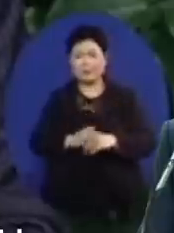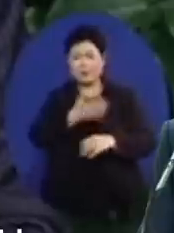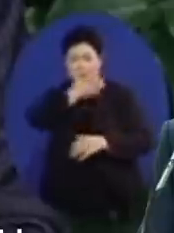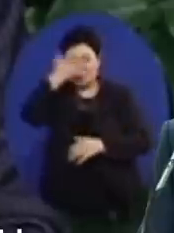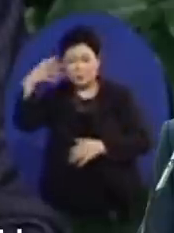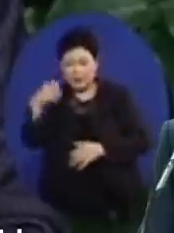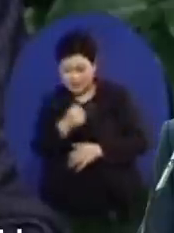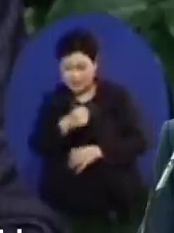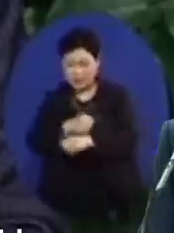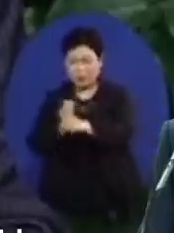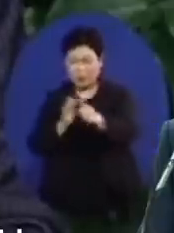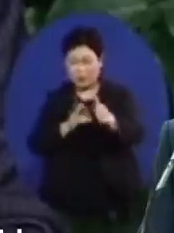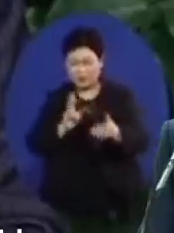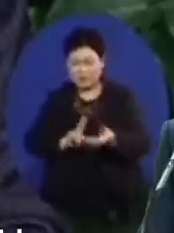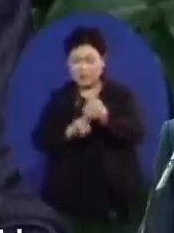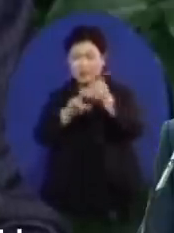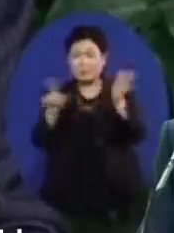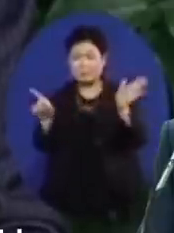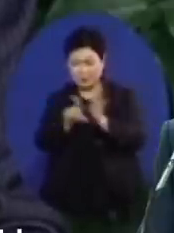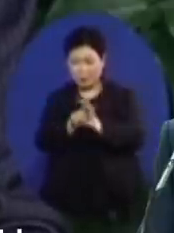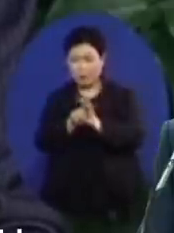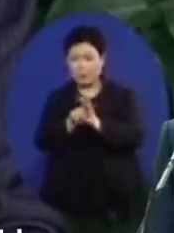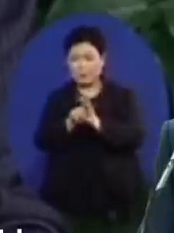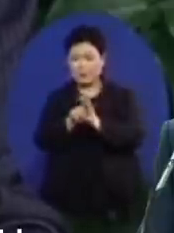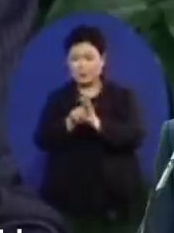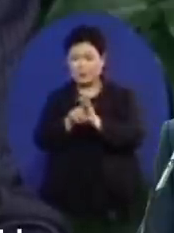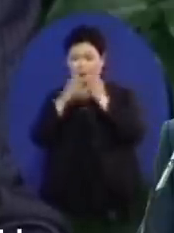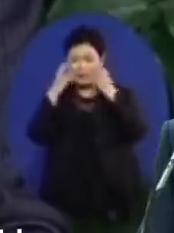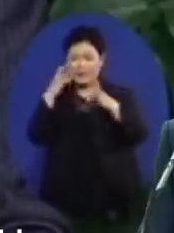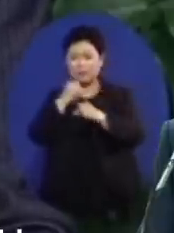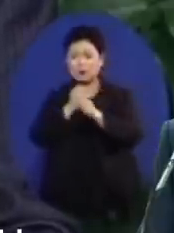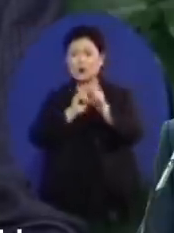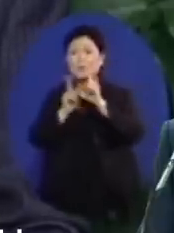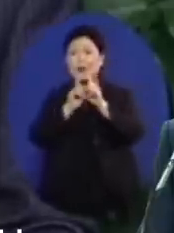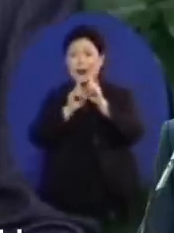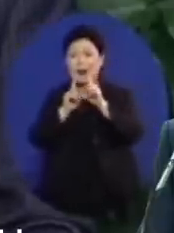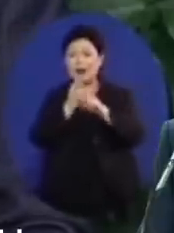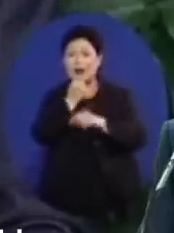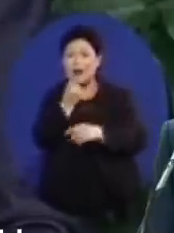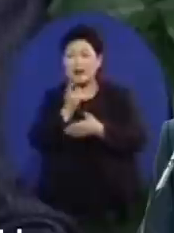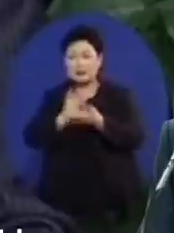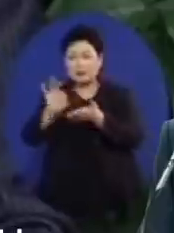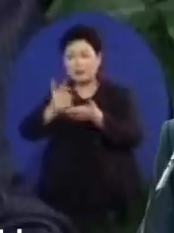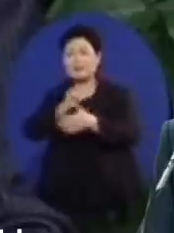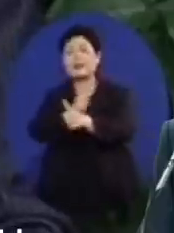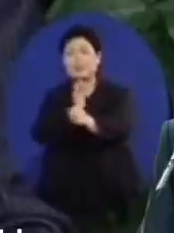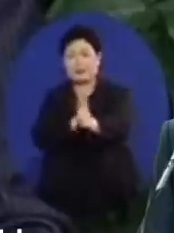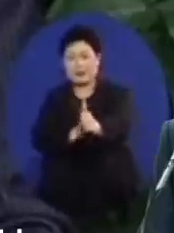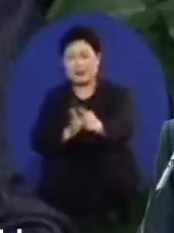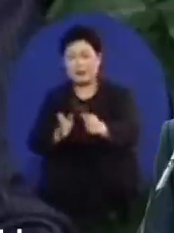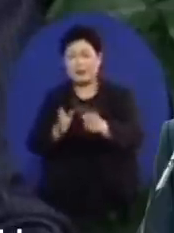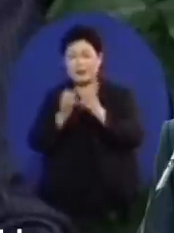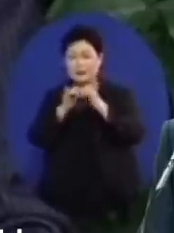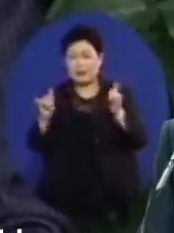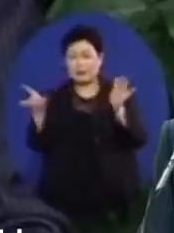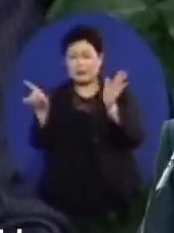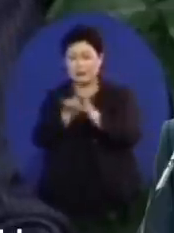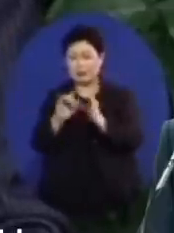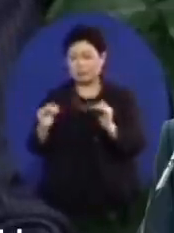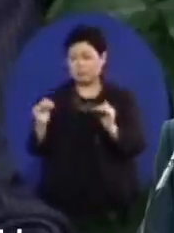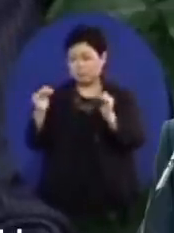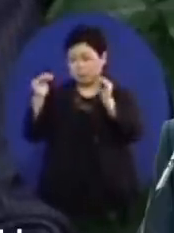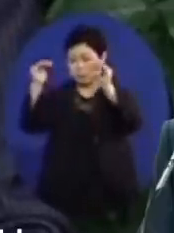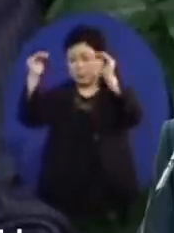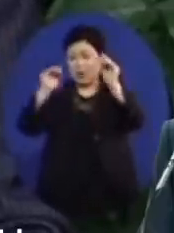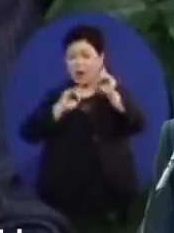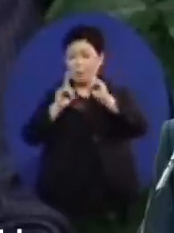꿈꾸고 기적을 믿고 창조적인 말을 하십시오. 사람이 신앙이 자라면 점점